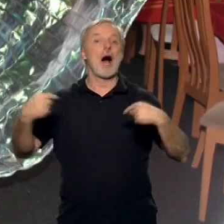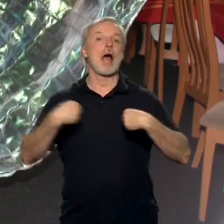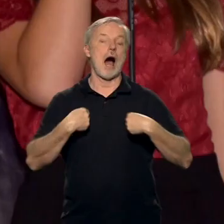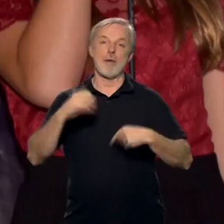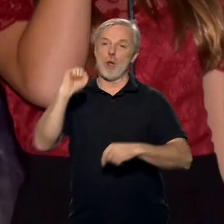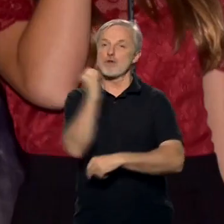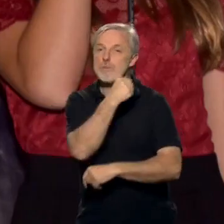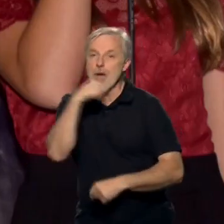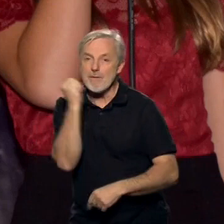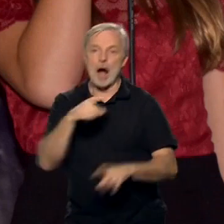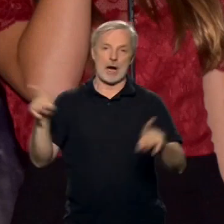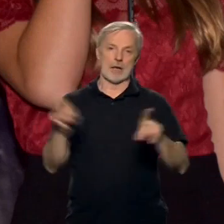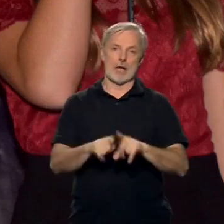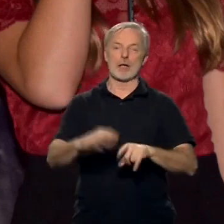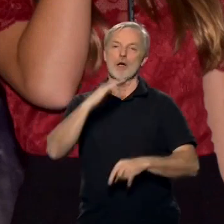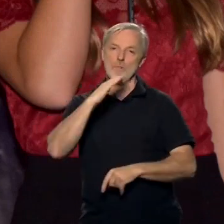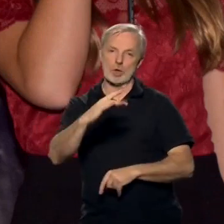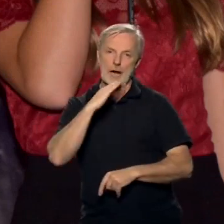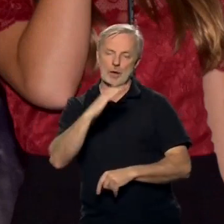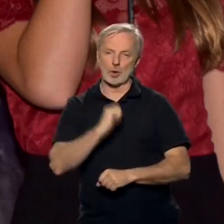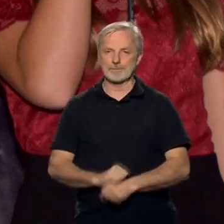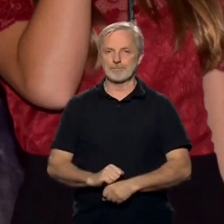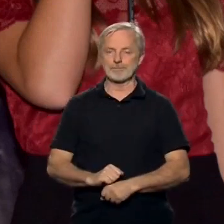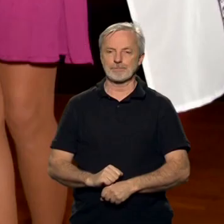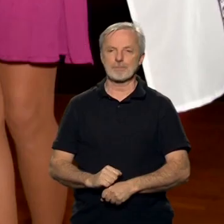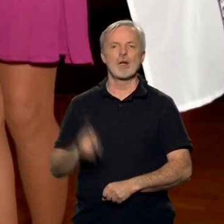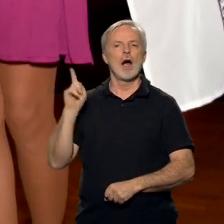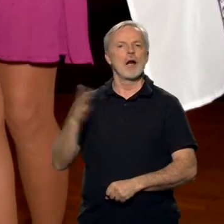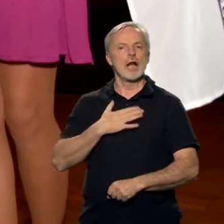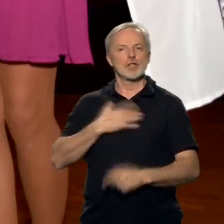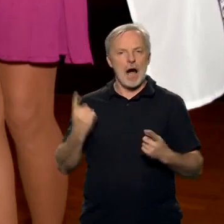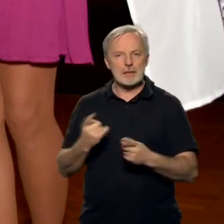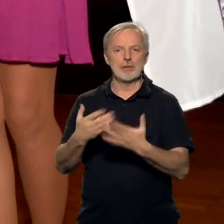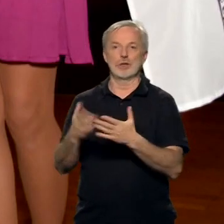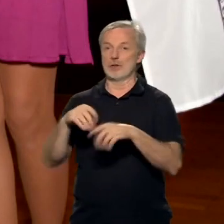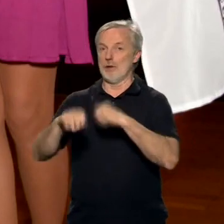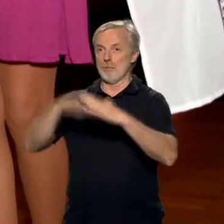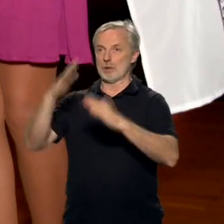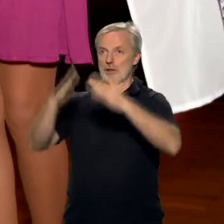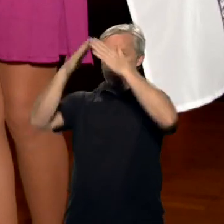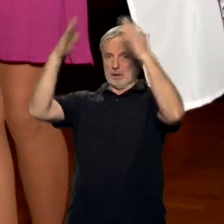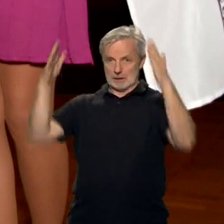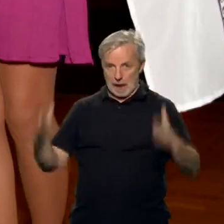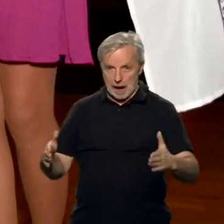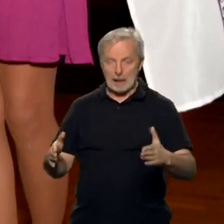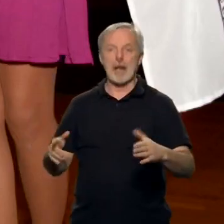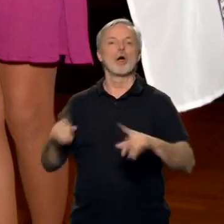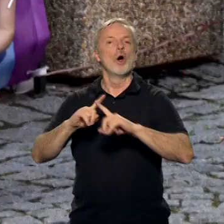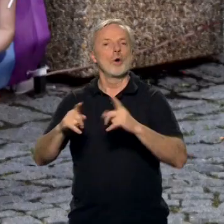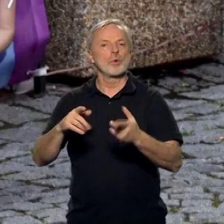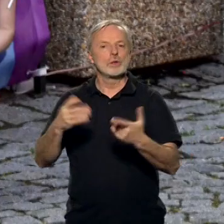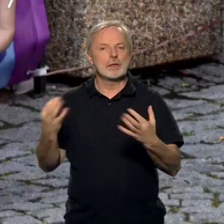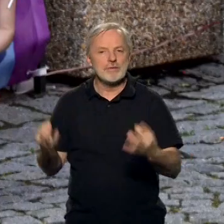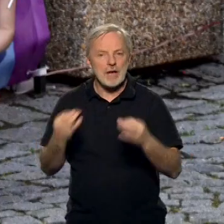a celou akci jsem uváděl. My na svých akcích vlastně máme stánek, na kterých máme vlastně plachty, propagační